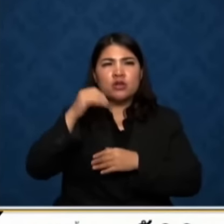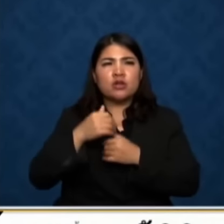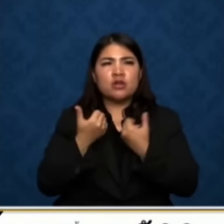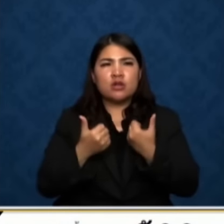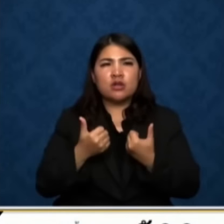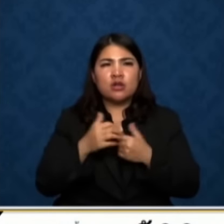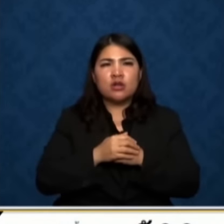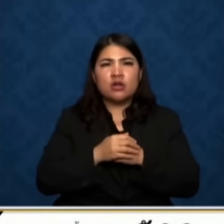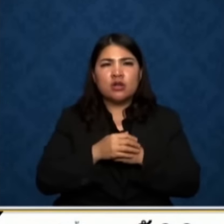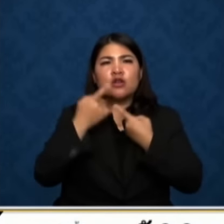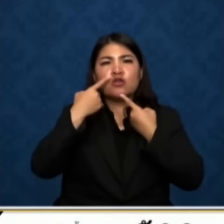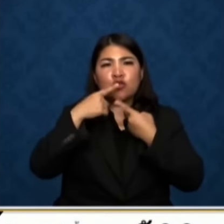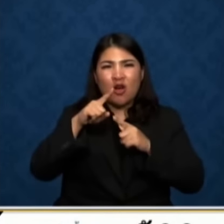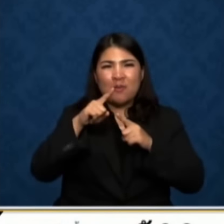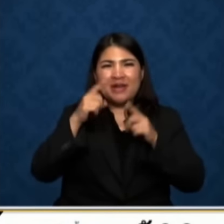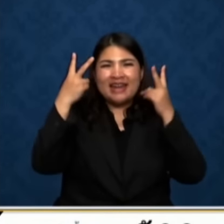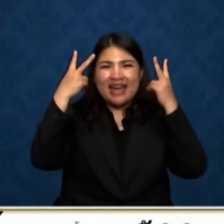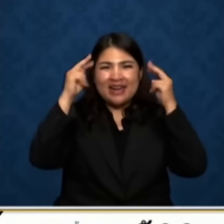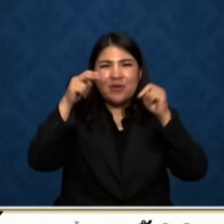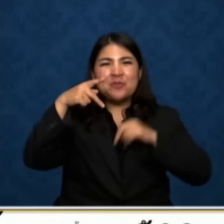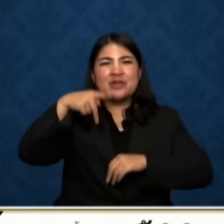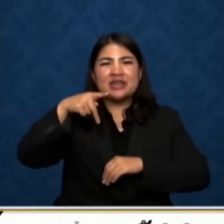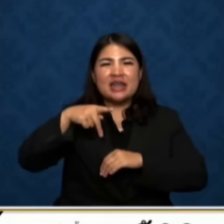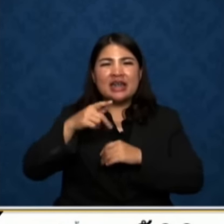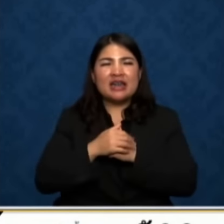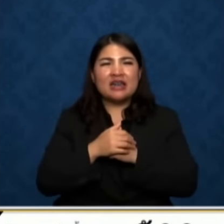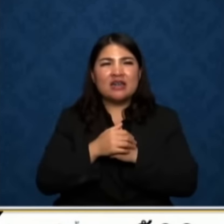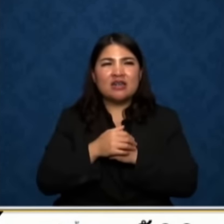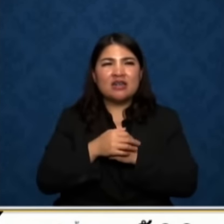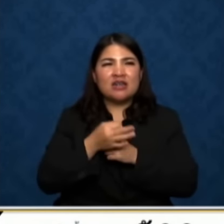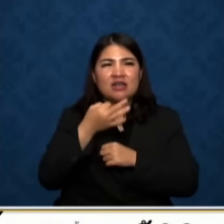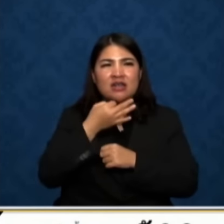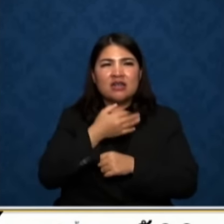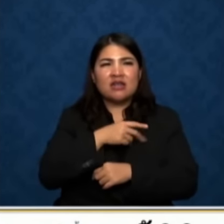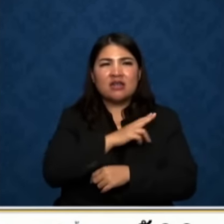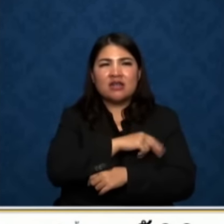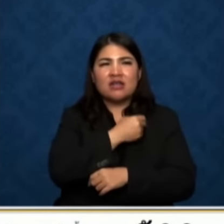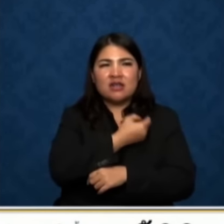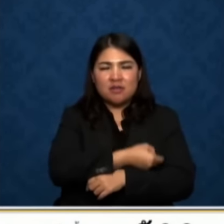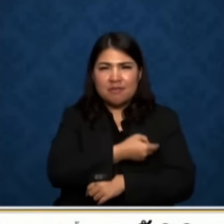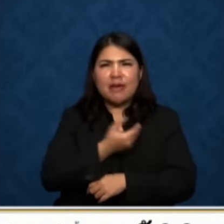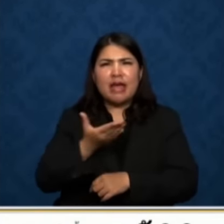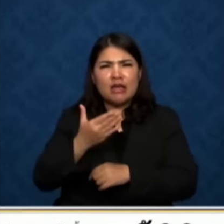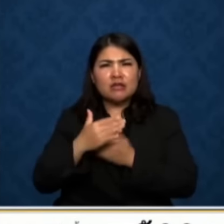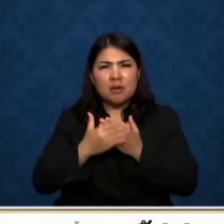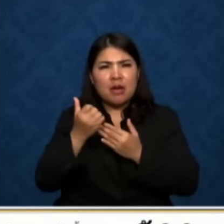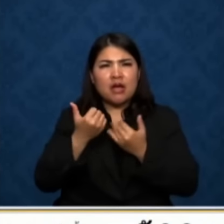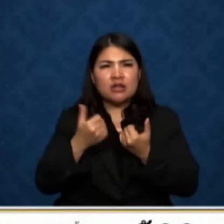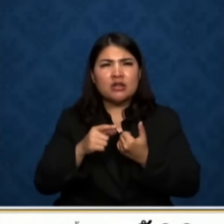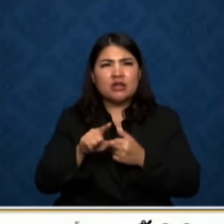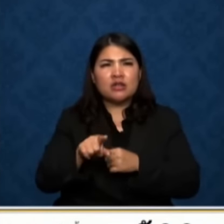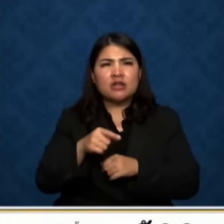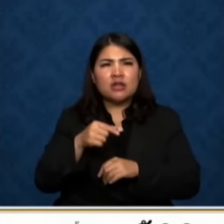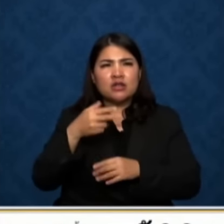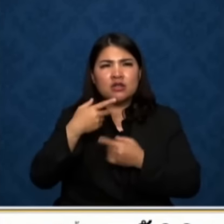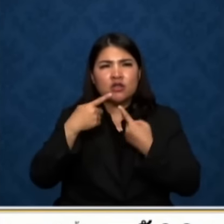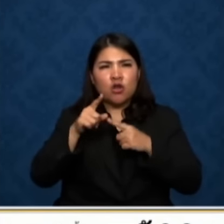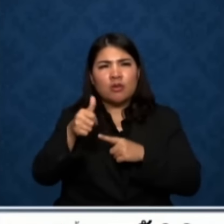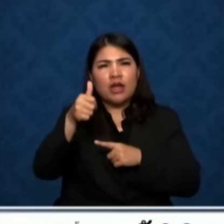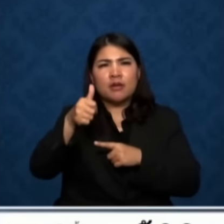บในฐานะสภานายกพิเศษสภาวิชาชีพใดวิชาชีพหนึ่งอย่างเมื่อสักครู่นี้คือแพทยสภาเนี่ยสามารถกระทำได้หรือไม่ขอท่านวินิจฉัยครับ